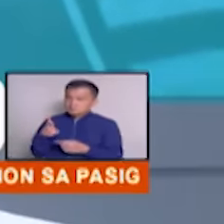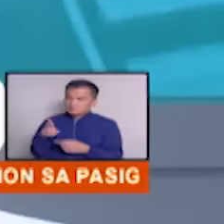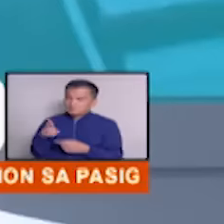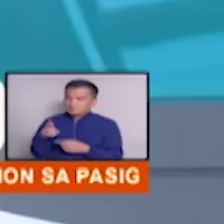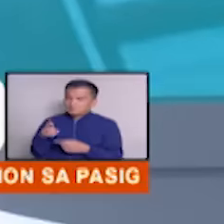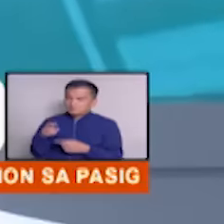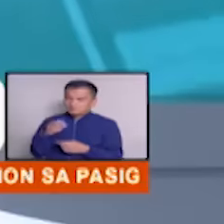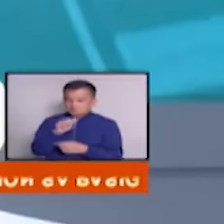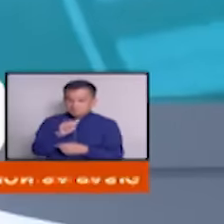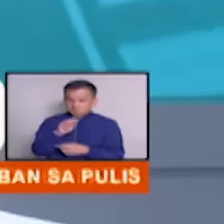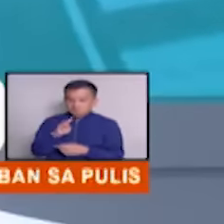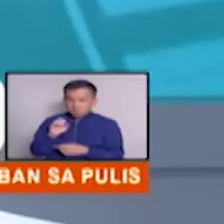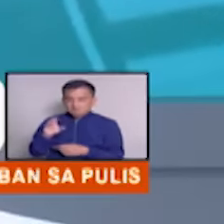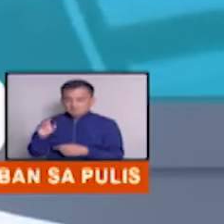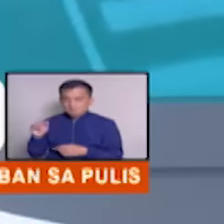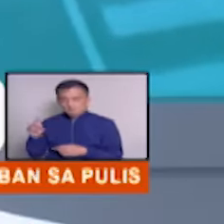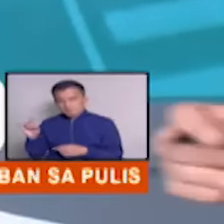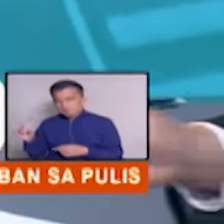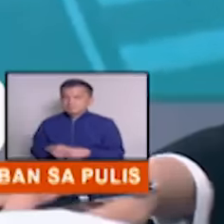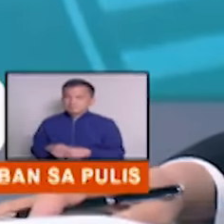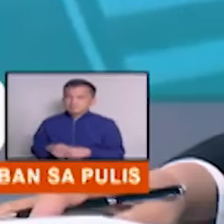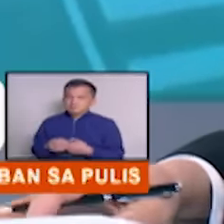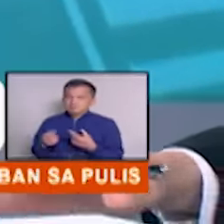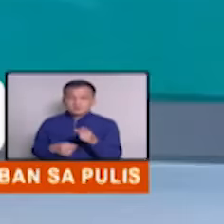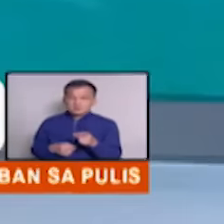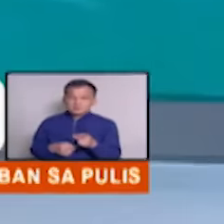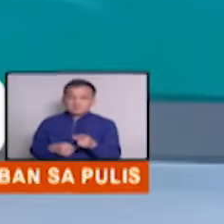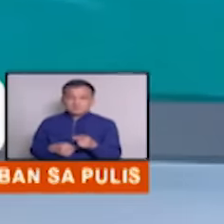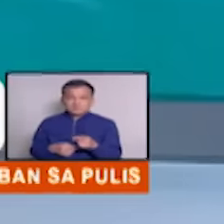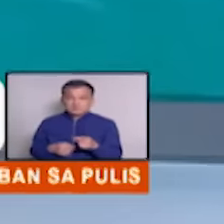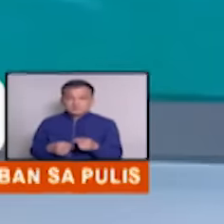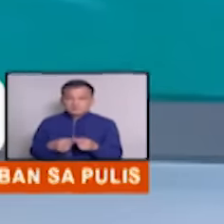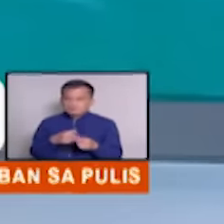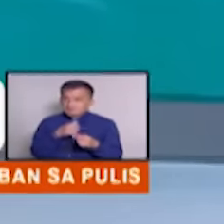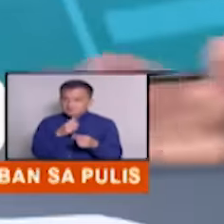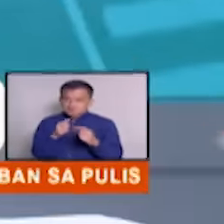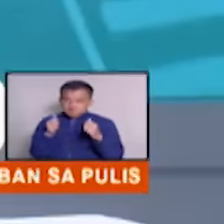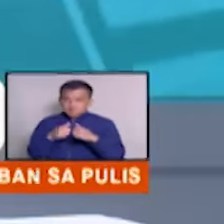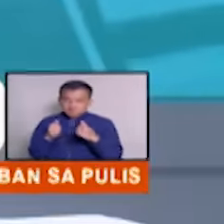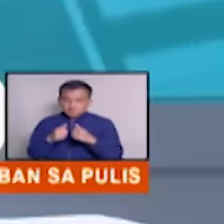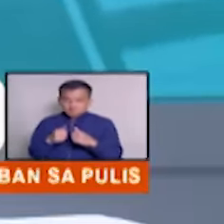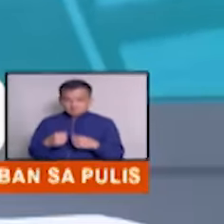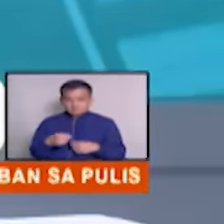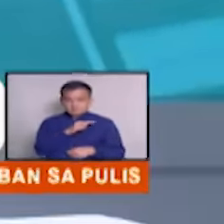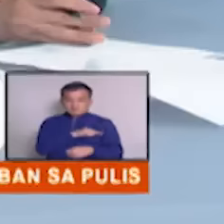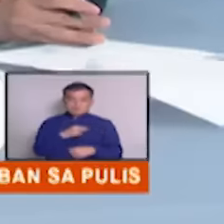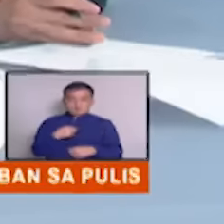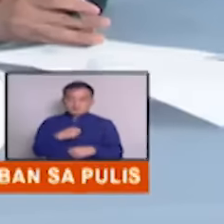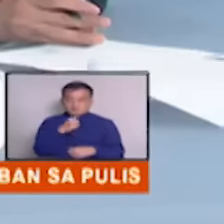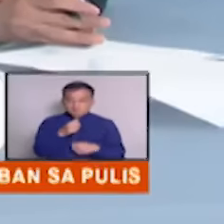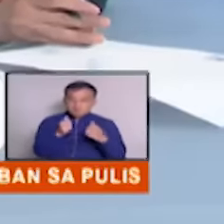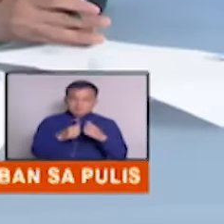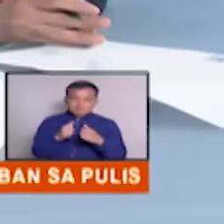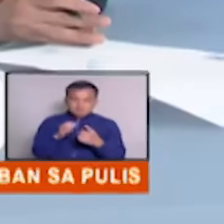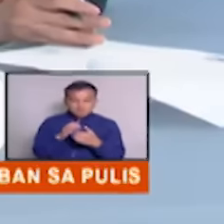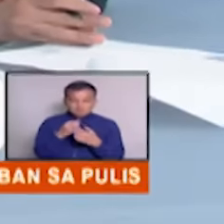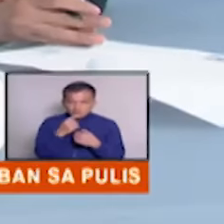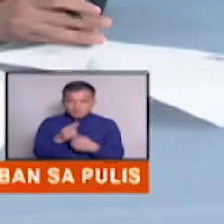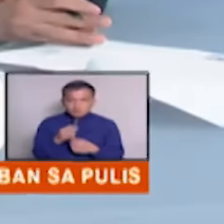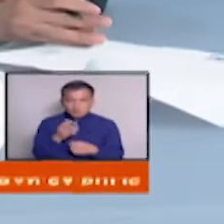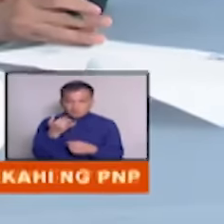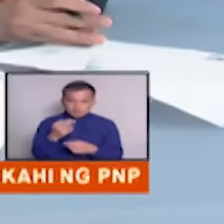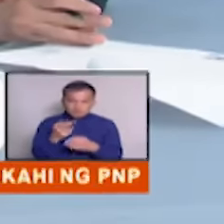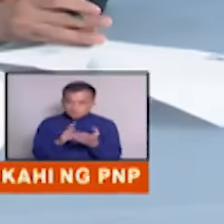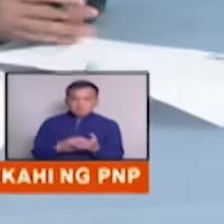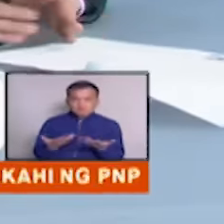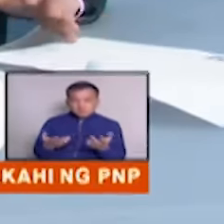parang alphabetical po yung ginagawa okay, nila. Okay, so, hindi ka pumayag. Hindi natural, po. Kahit na ako, hindi ako papayag. Hindi na po of course, talaga. Sabihin ko, ba't ko pipirma niya?